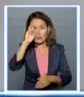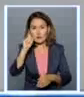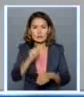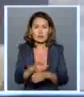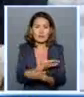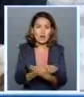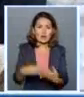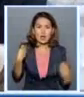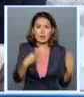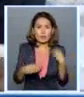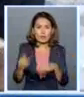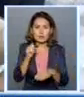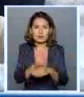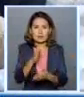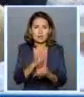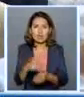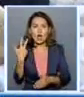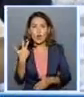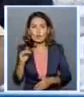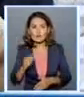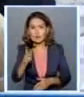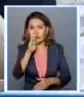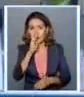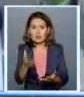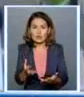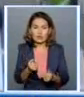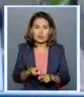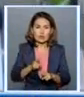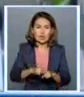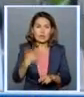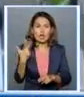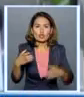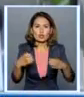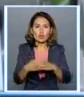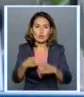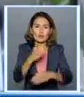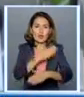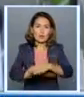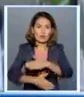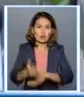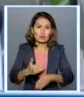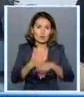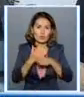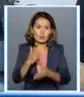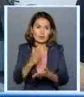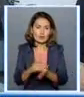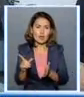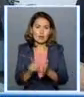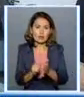мен төсек орындар тігеді. Айлық табысы 30 мың теңге төңірегінде. Бұл қаражат үшінші топтағы мүгедек үшін айтарлықты көмекке айналды.